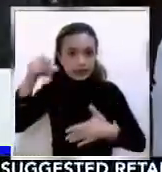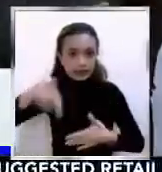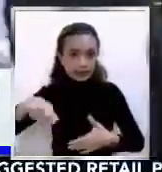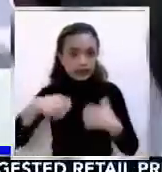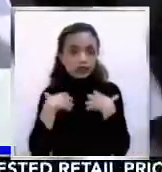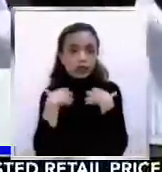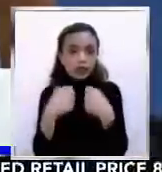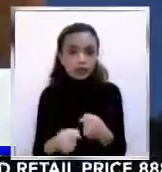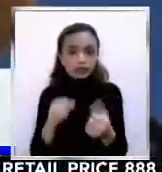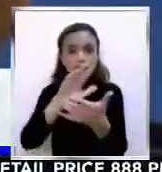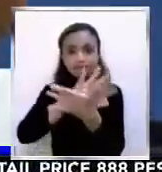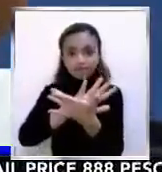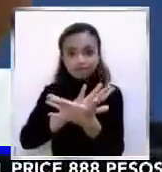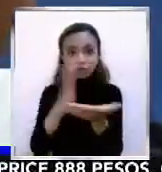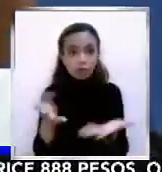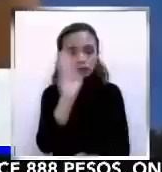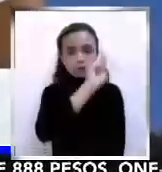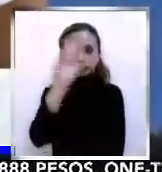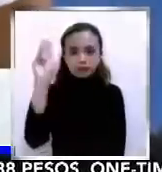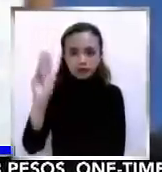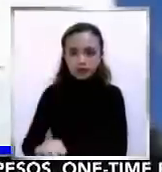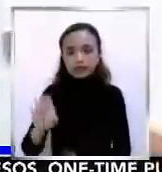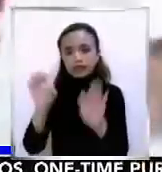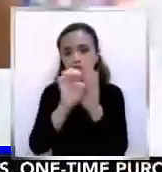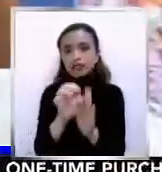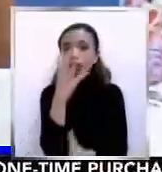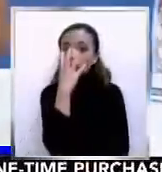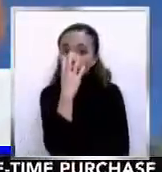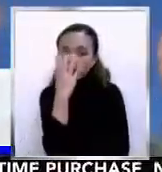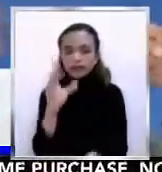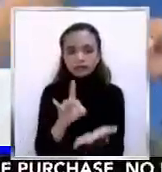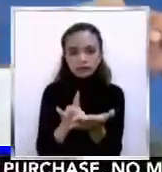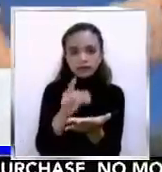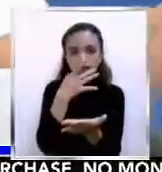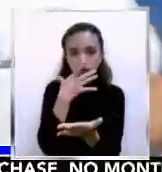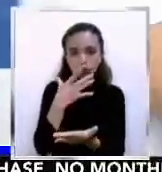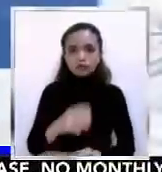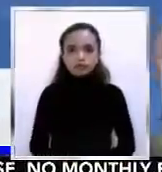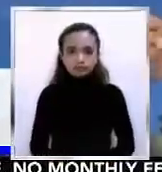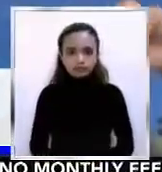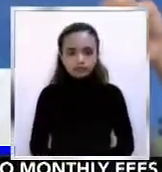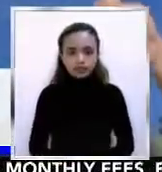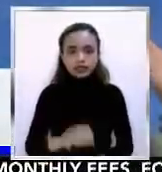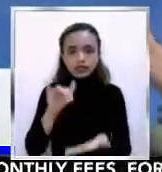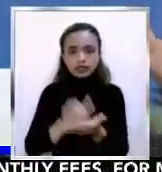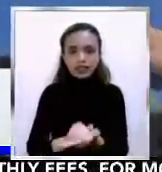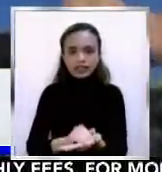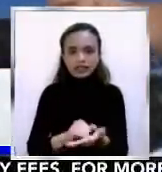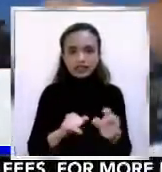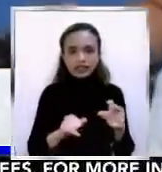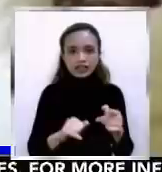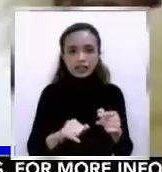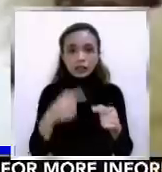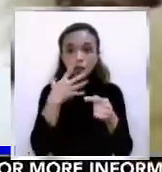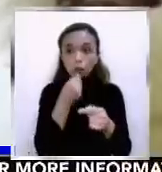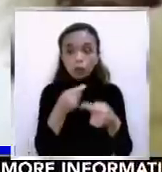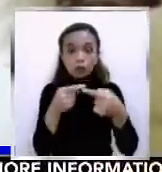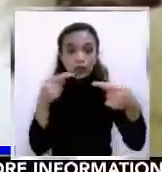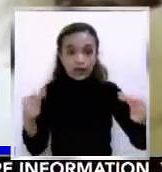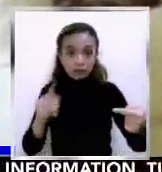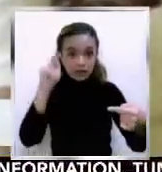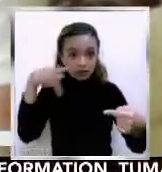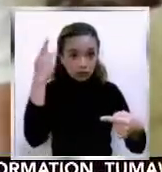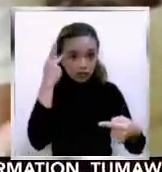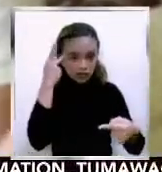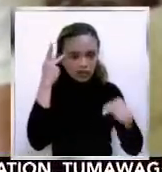COVID-19 sa Maynila, gaya ng oxygen at mga gamot. Ginagawa lang daw itong isyo ng mga kalaban niya sa politika. Nawala